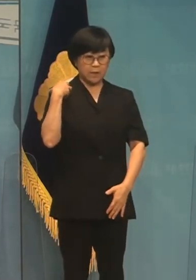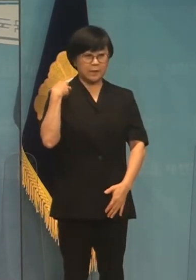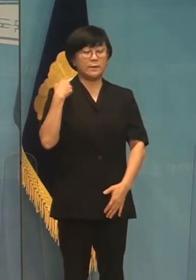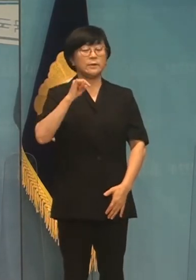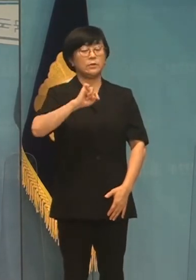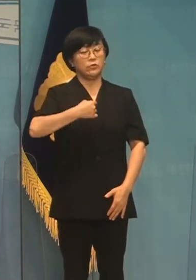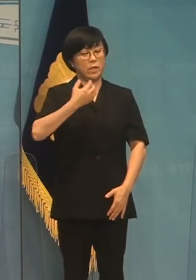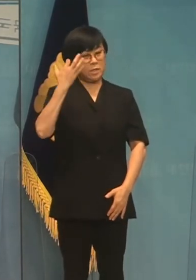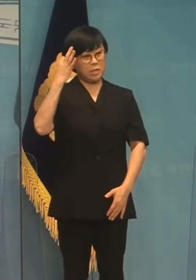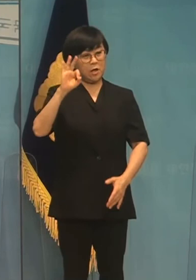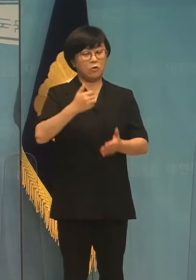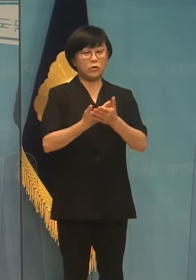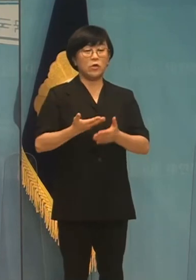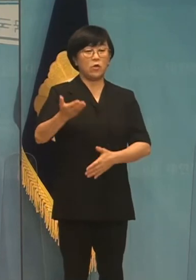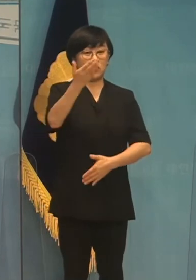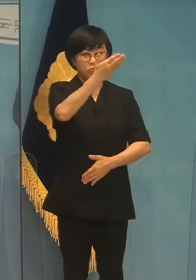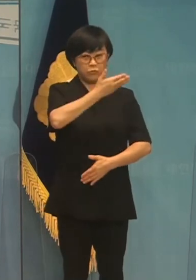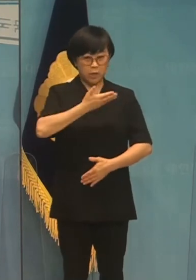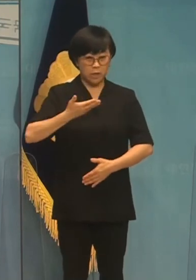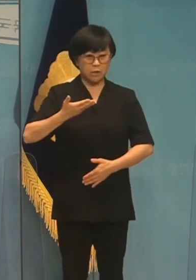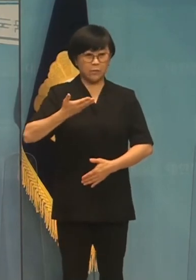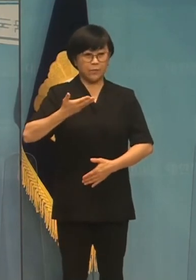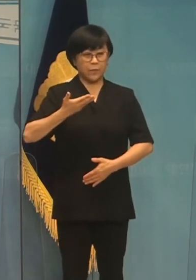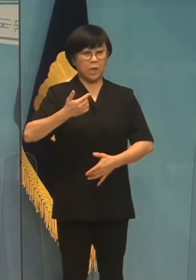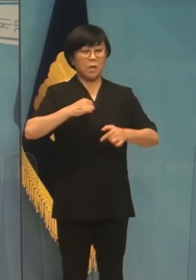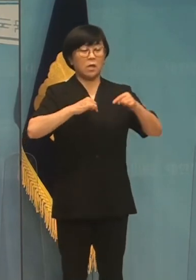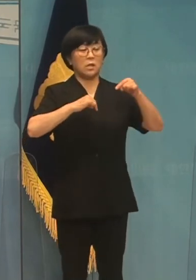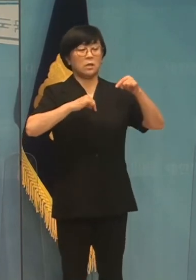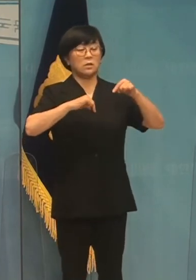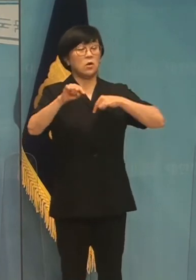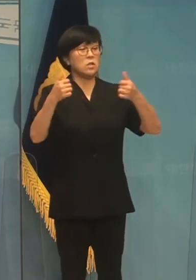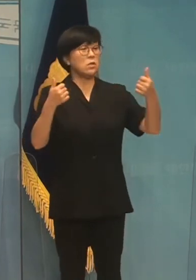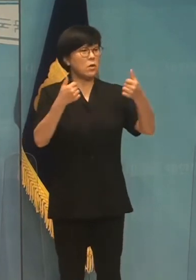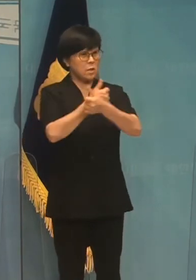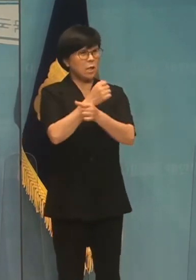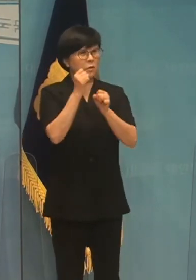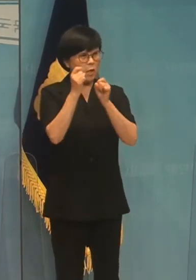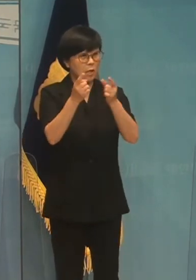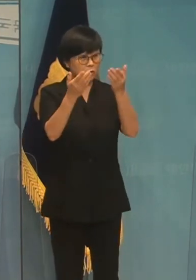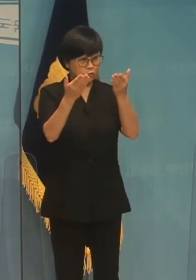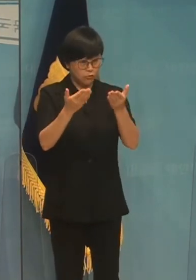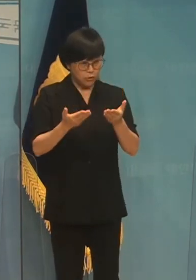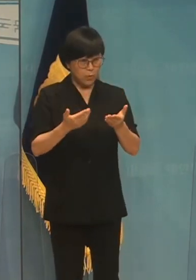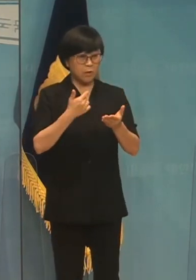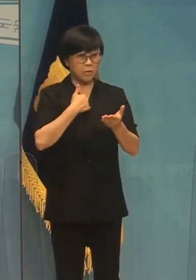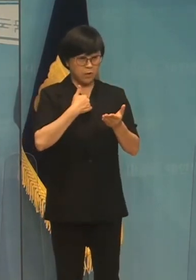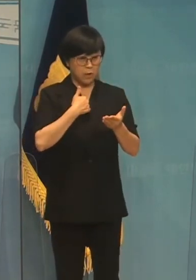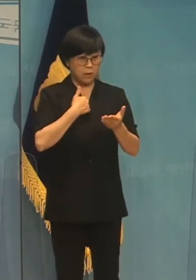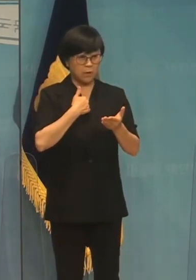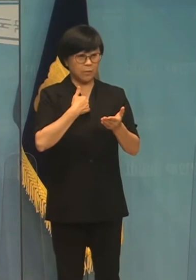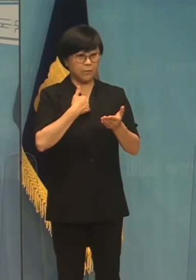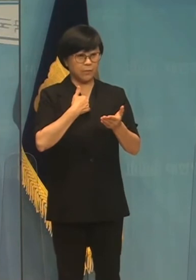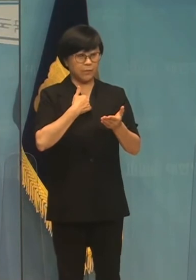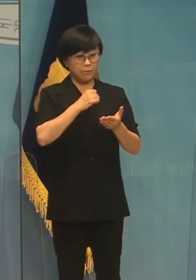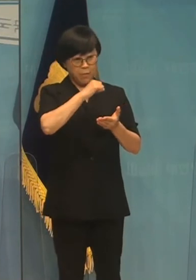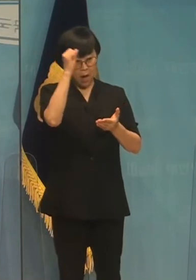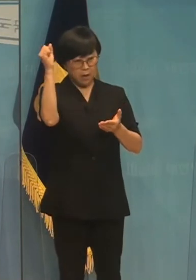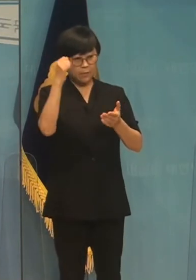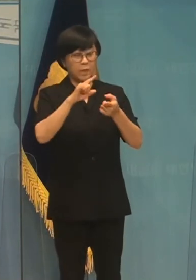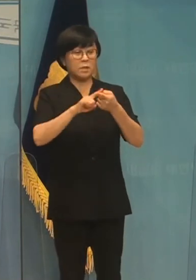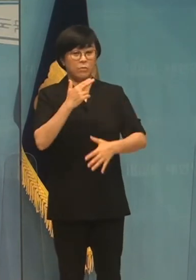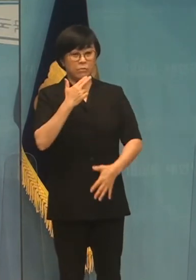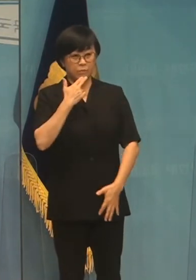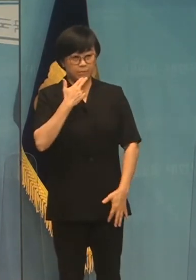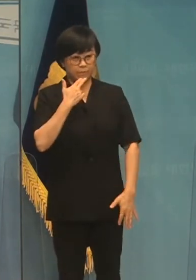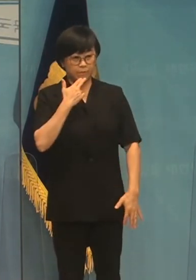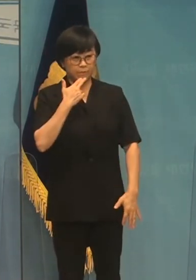자인합니다. 국민 여러분께서 정권 교체의 기회를 제게 주신다면 저는 일말의